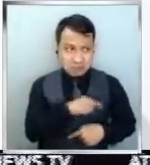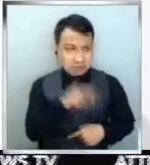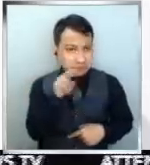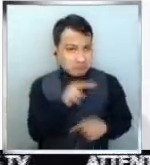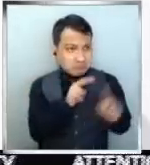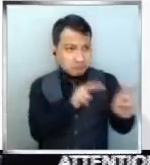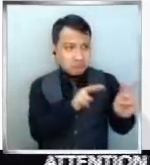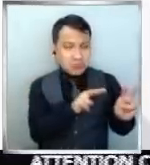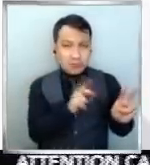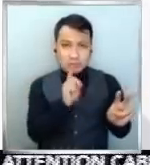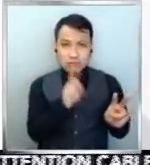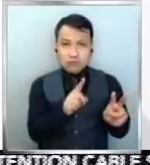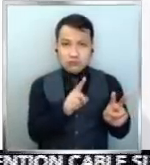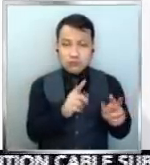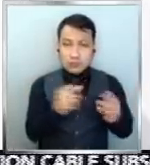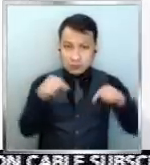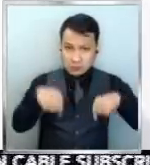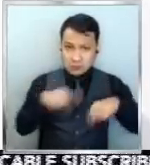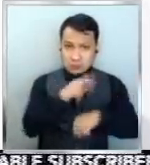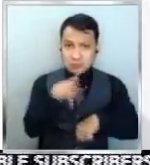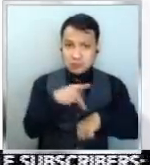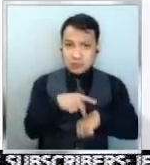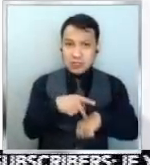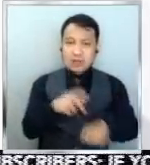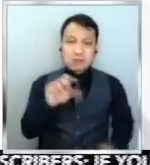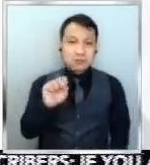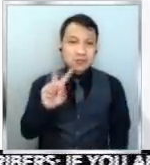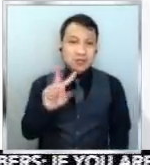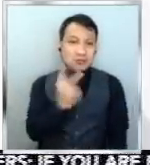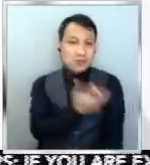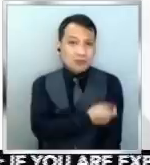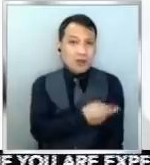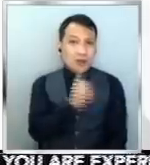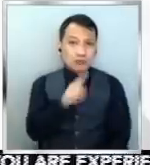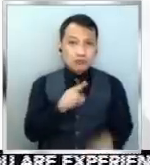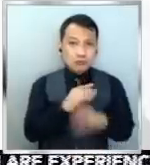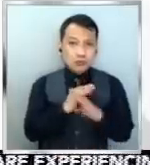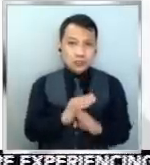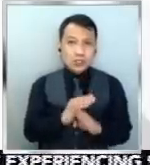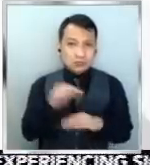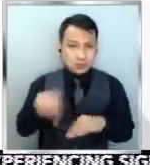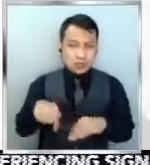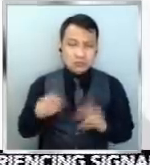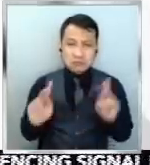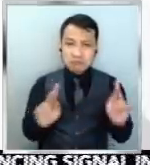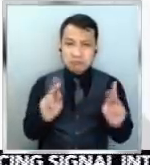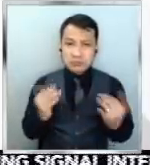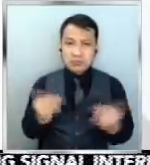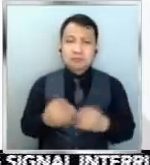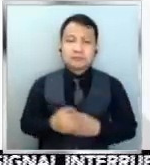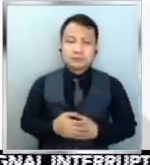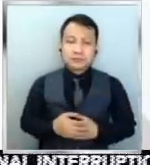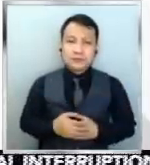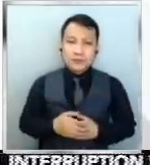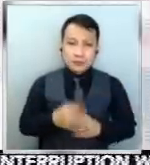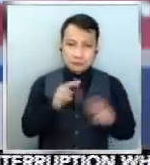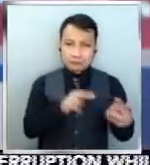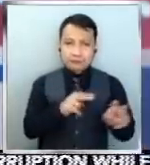dito sa ating bansa na ang Sinovac is protecting our population. Von Aquino, Nakatutok, 24 Oras.